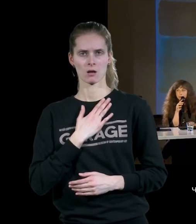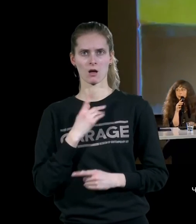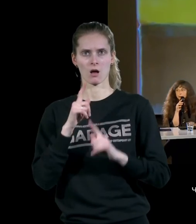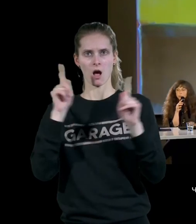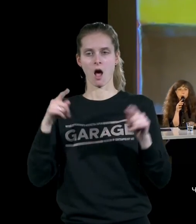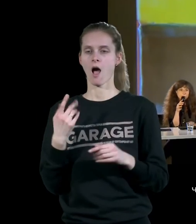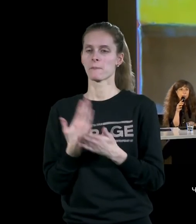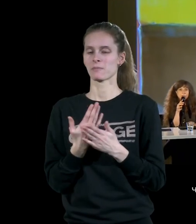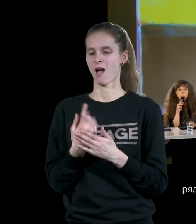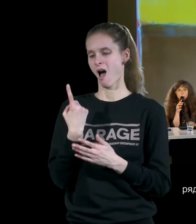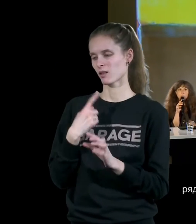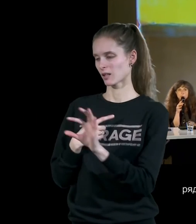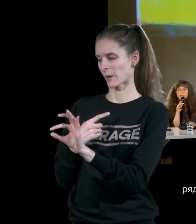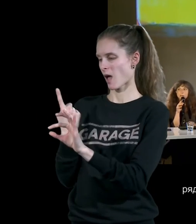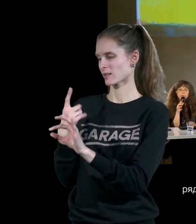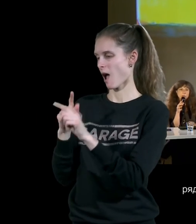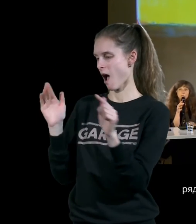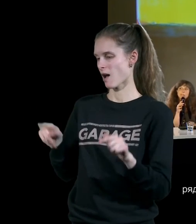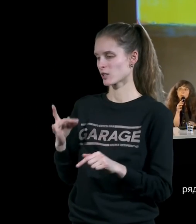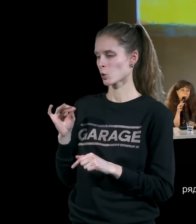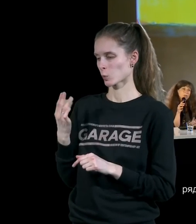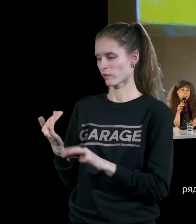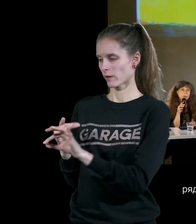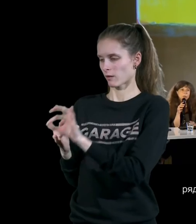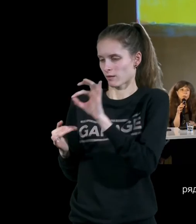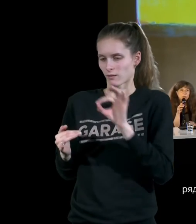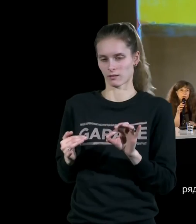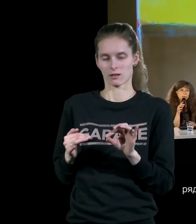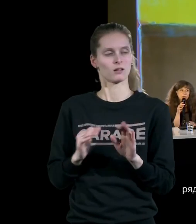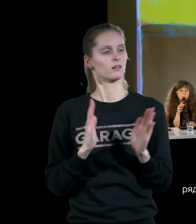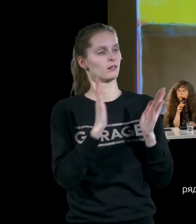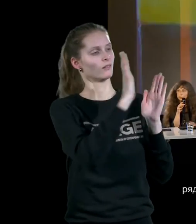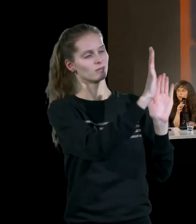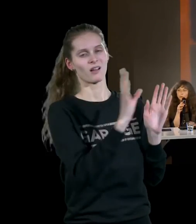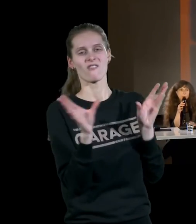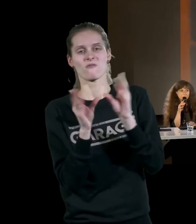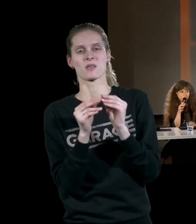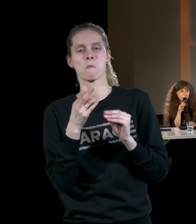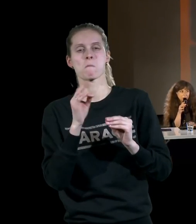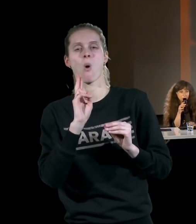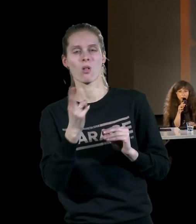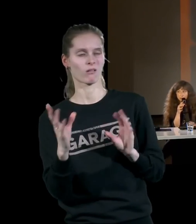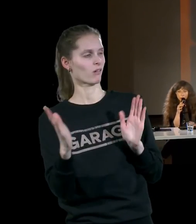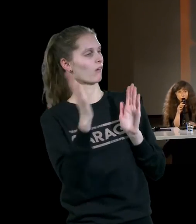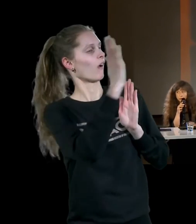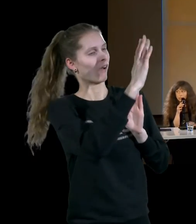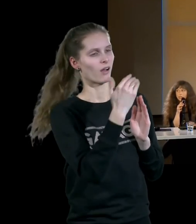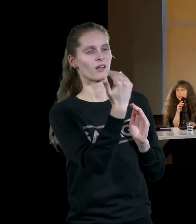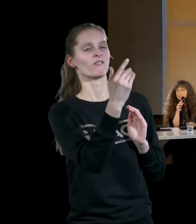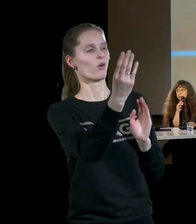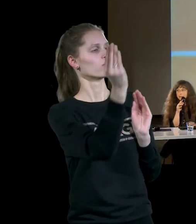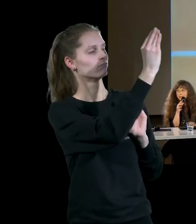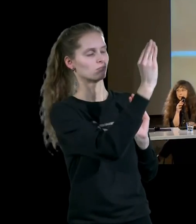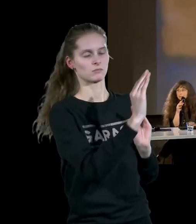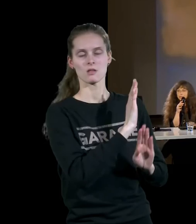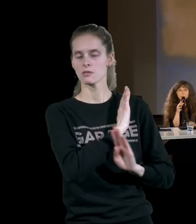Ротко и повесить ее в музее рядом там, с картиной хотя бы Поллока и Барнетта Ньюмана. Можно взять только целую серию картин Ротко